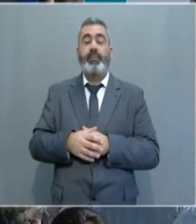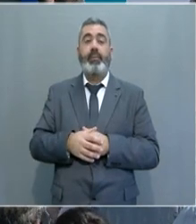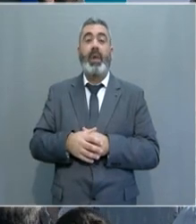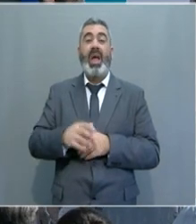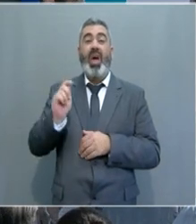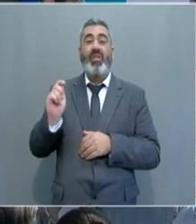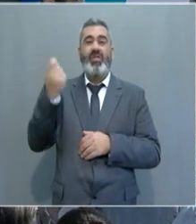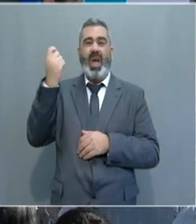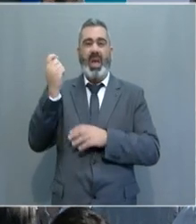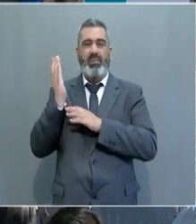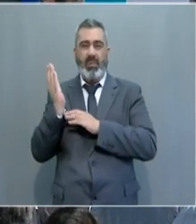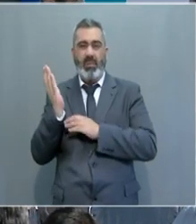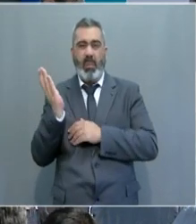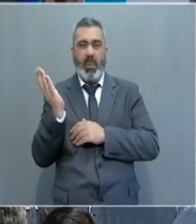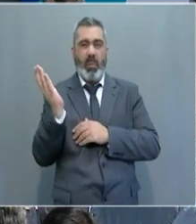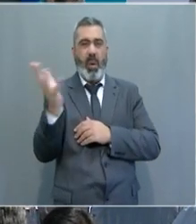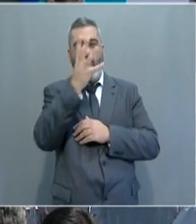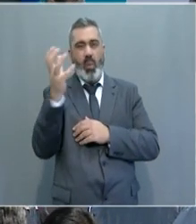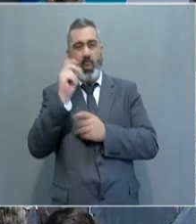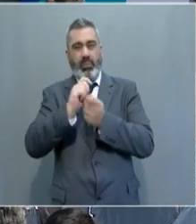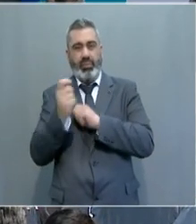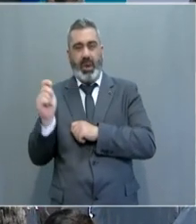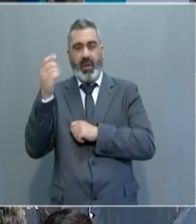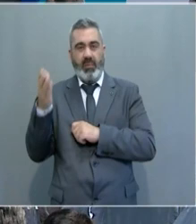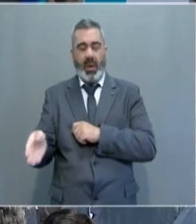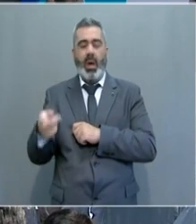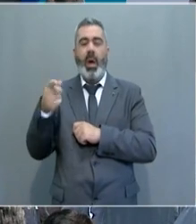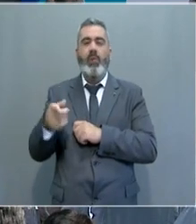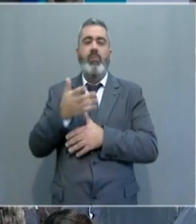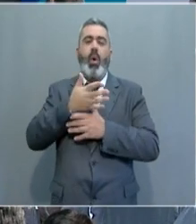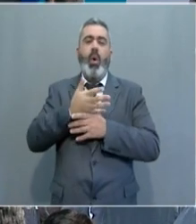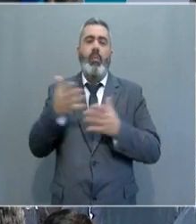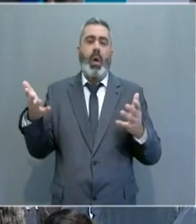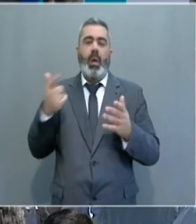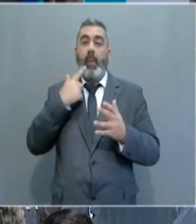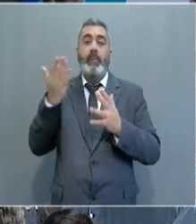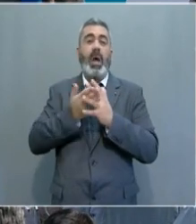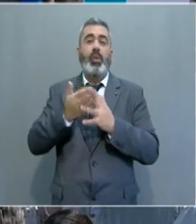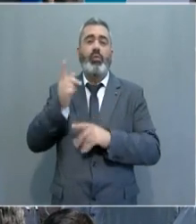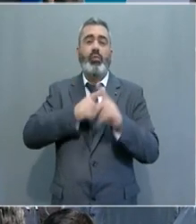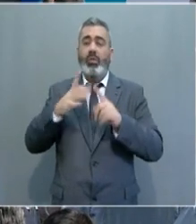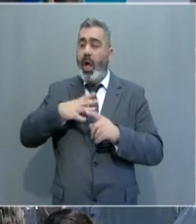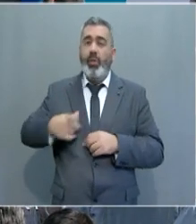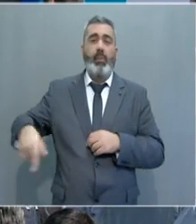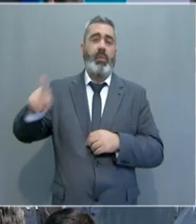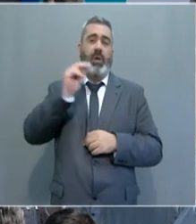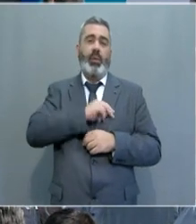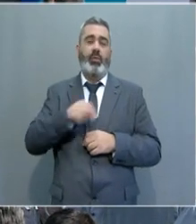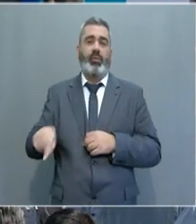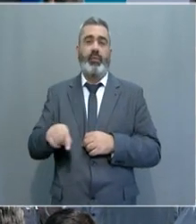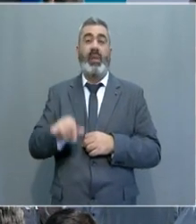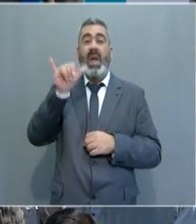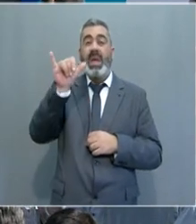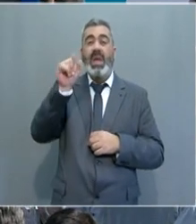της ΔΕΗ ισχύως 240 ΜΒ και το πρόγραμμα που καθιστά μετόχους την τοπική κοινωνία. Το υδρογόνο που είναι το καύσιμο